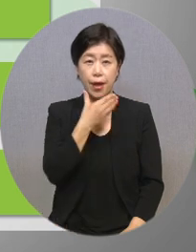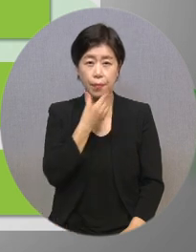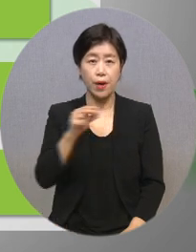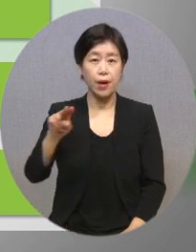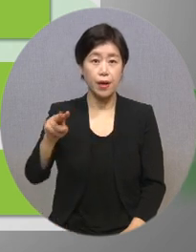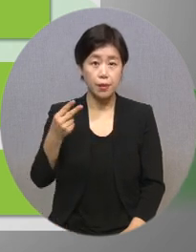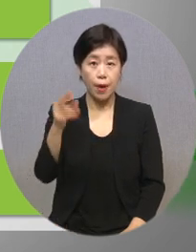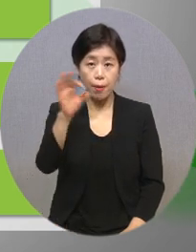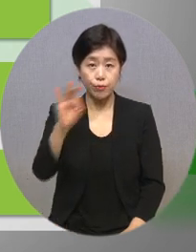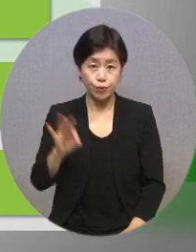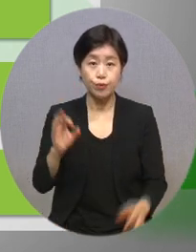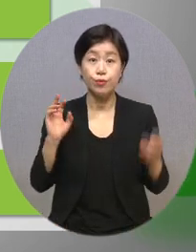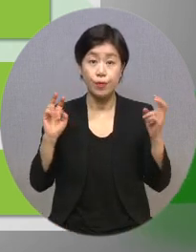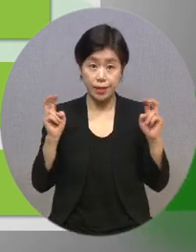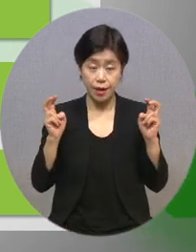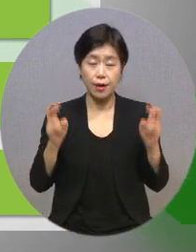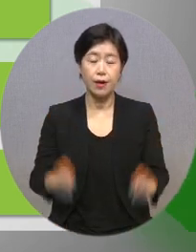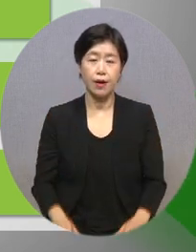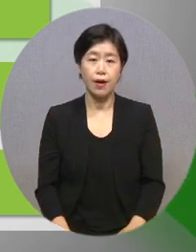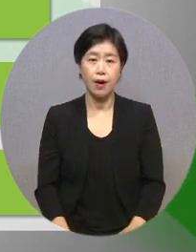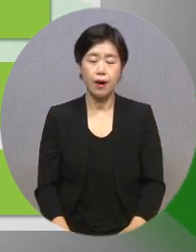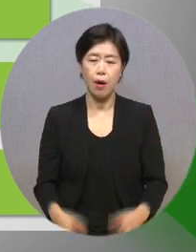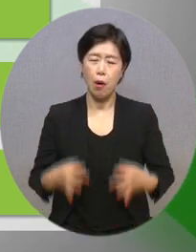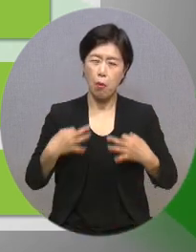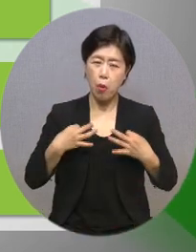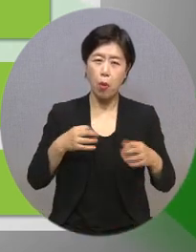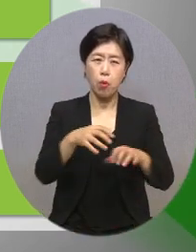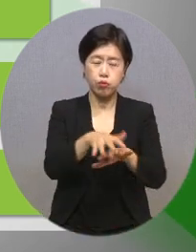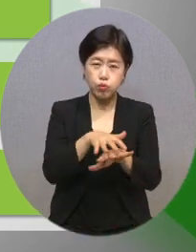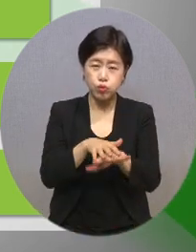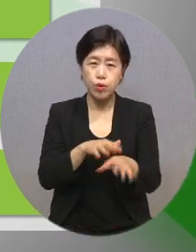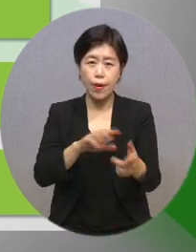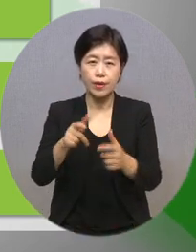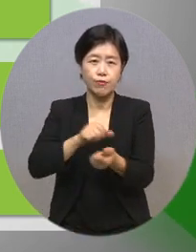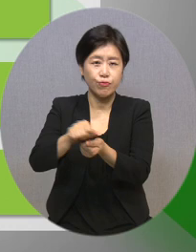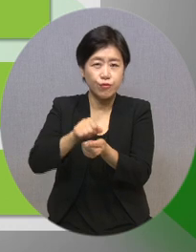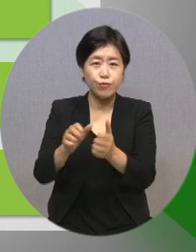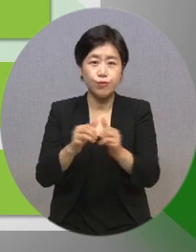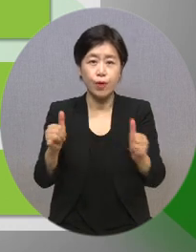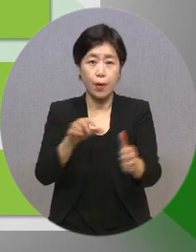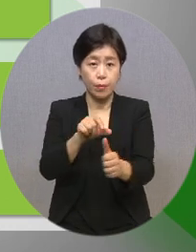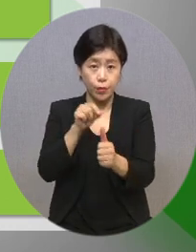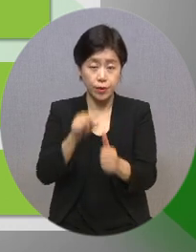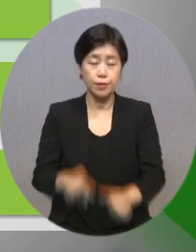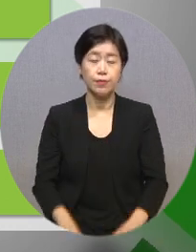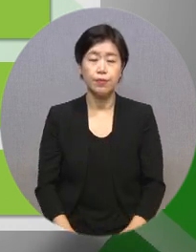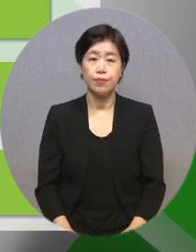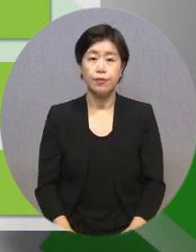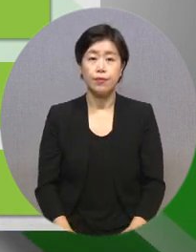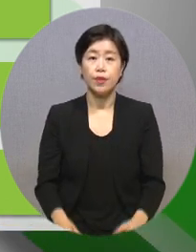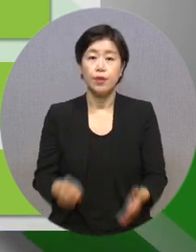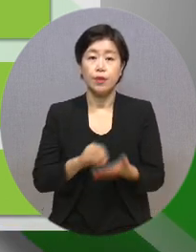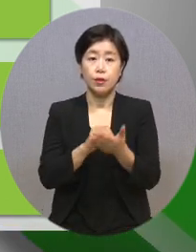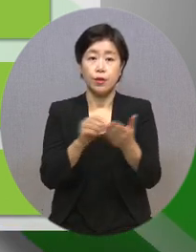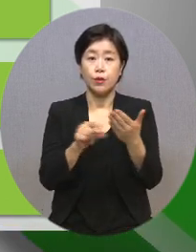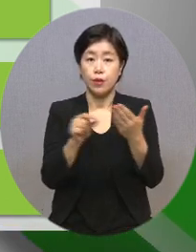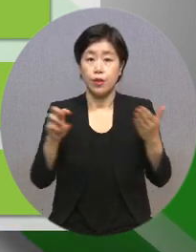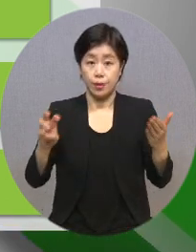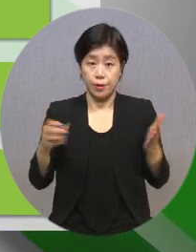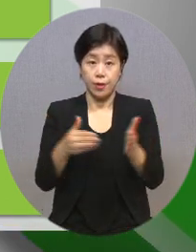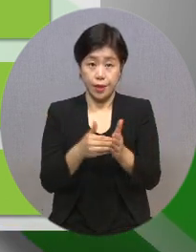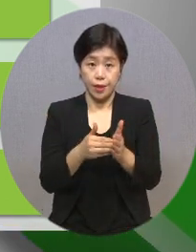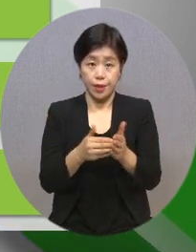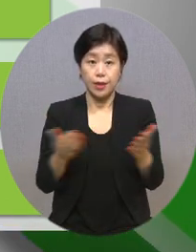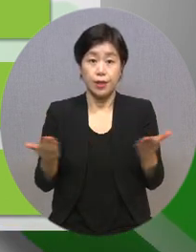행복한 200% 주식회사에서 세탁원을 모집합니다. 접수 마감일은 9월 30일까지며 근무지는